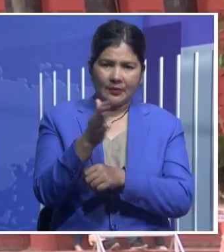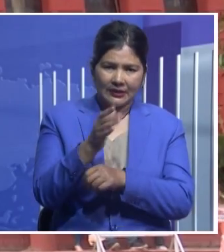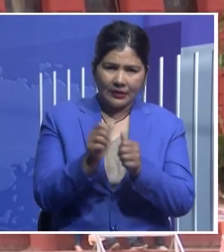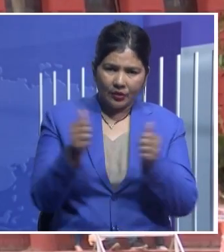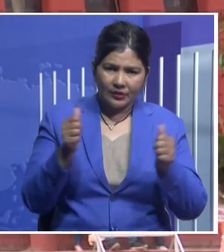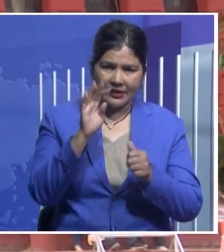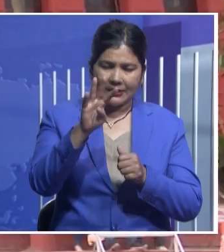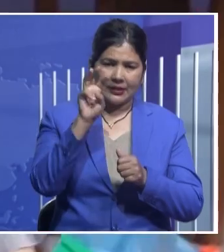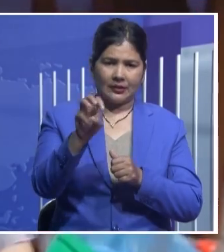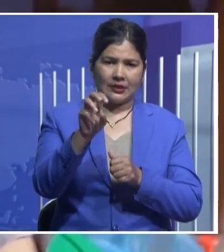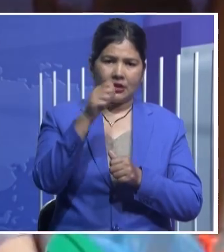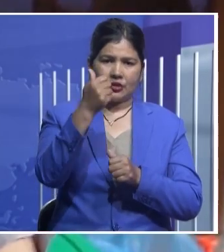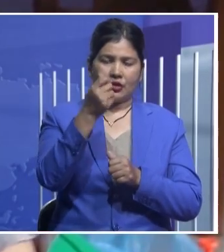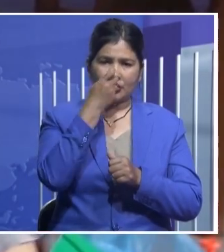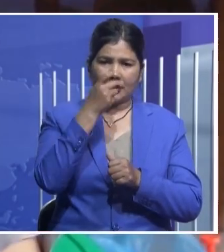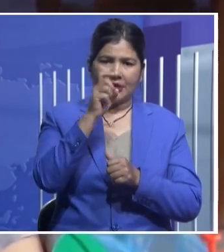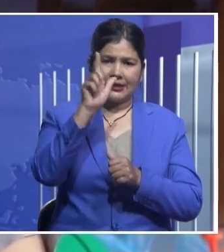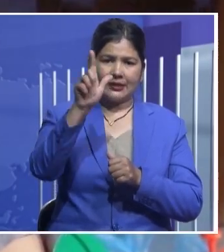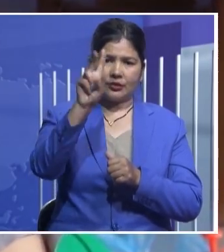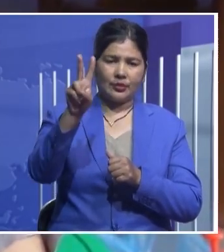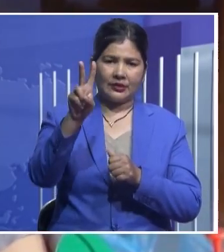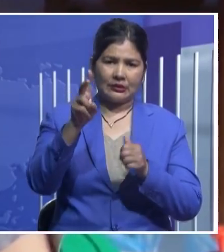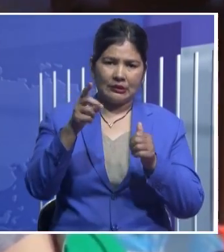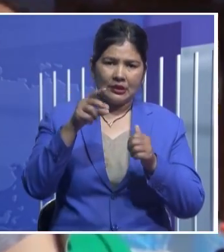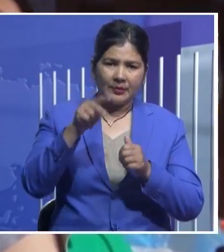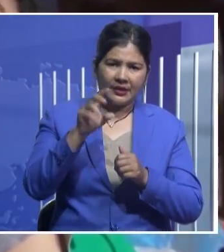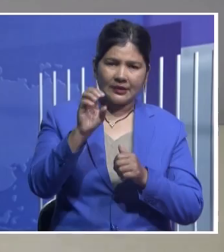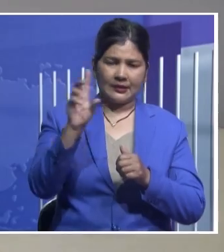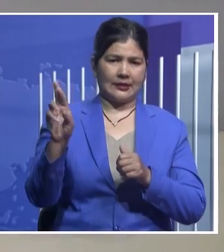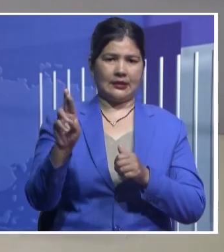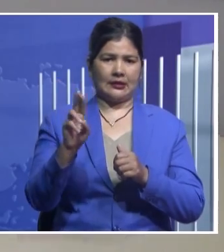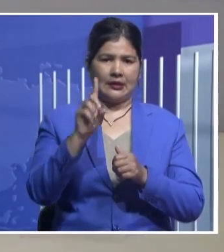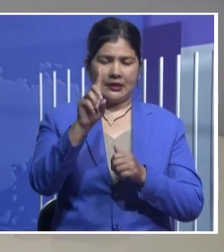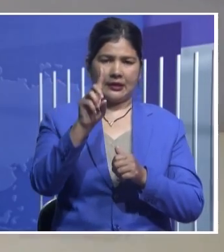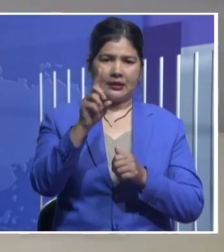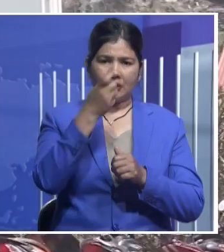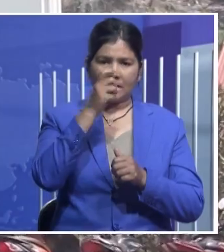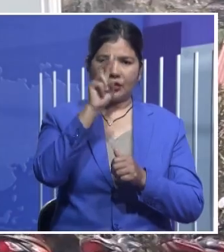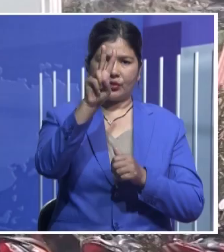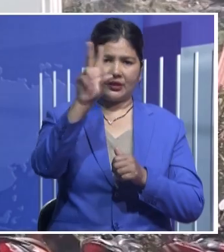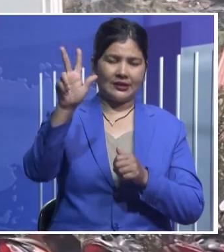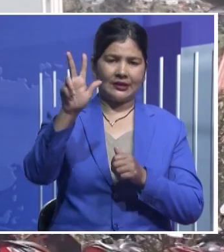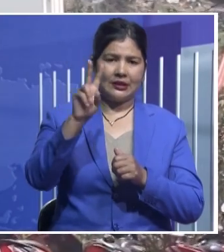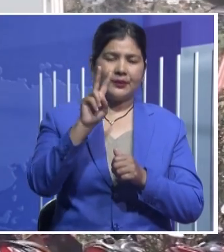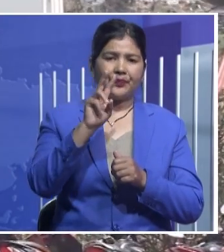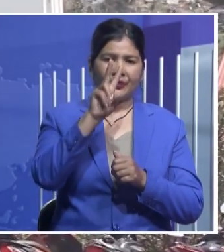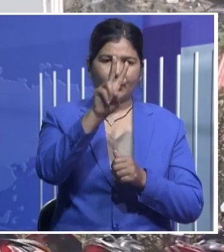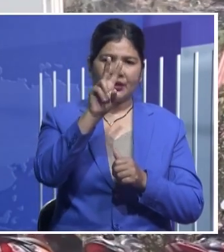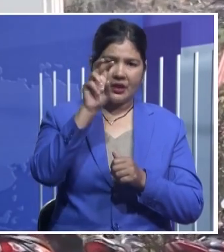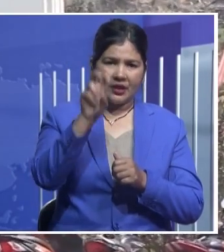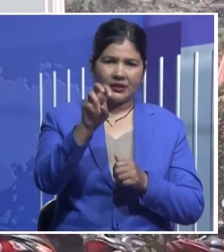अनुसार 4672 जनाको पिसिआर परीक्षण गर्दा 123 जना र 2202 जनाको एन्टिजेन परीक्षण